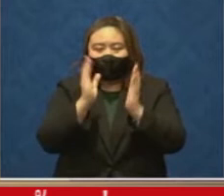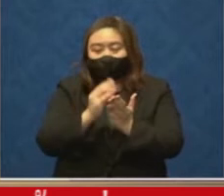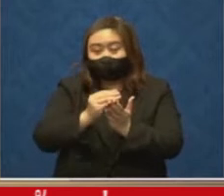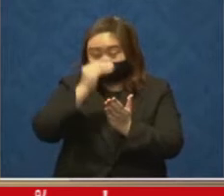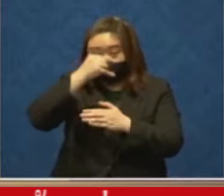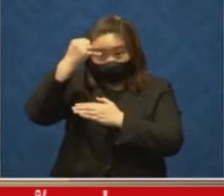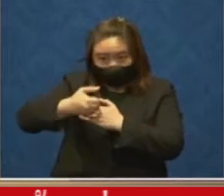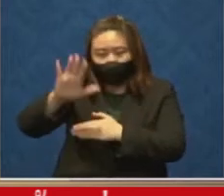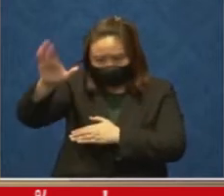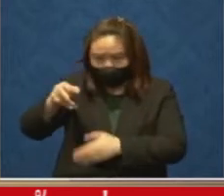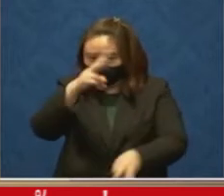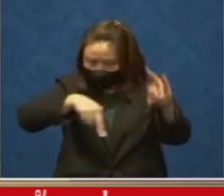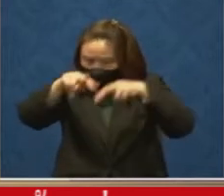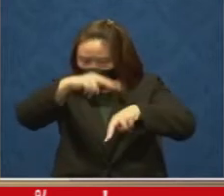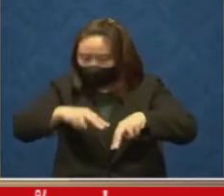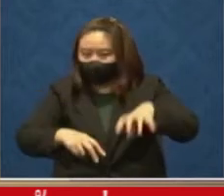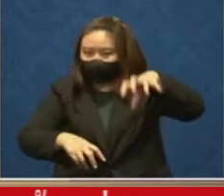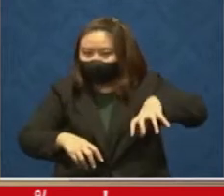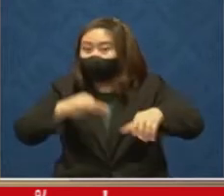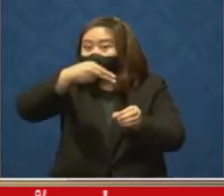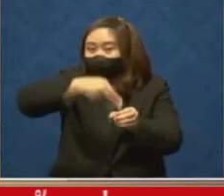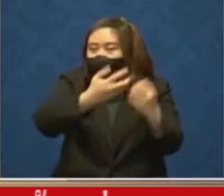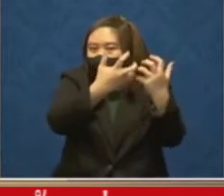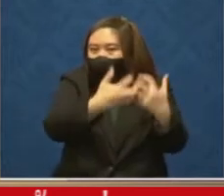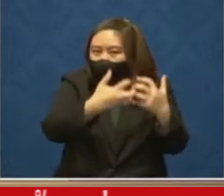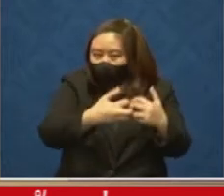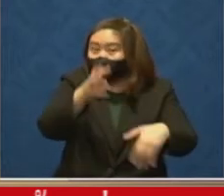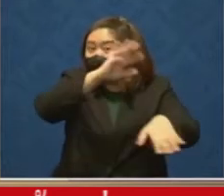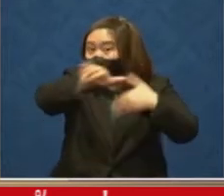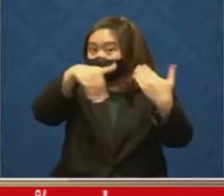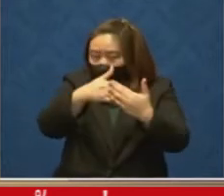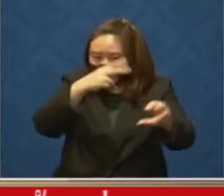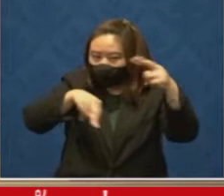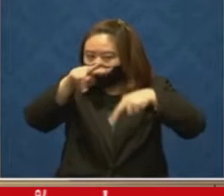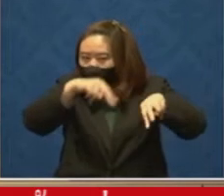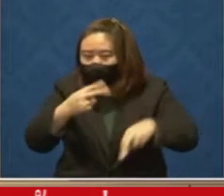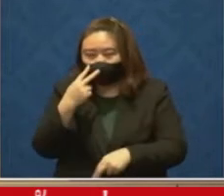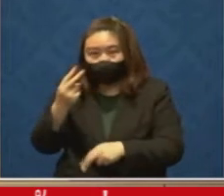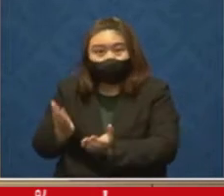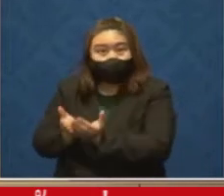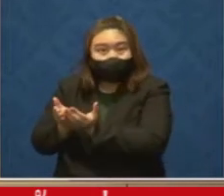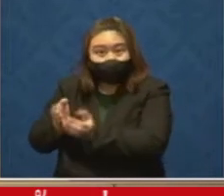กาไป รับนกศึษาที่ไปคุหัวใจของลงกลันทงหมดรับนกศึษาไปดูวา